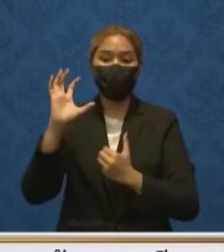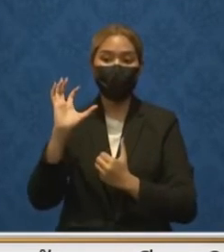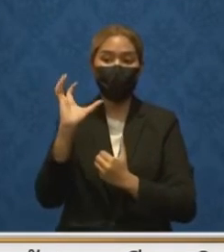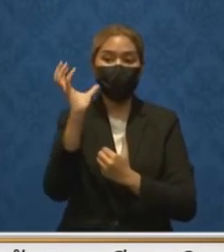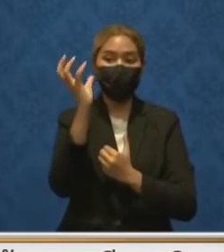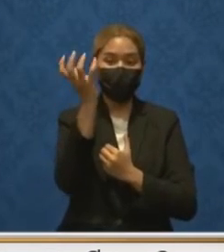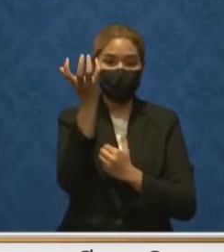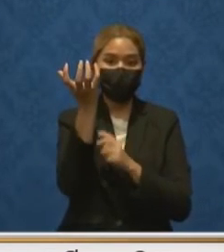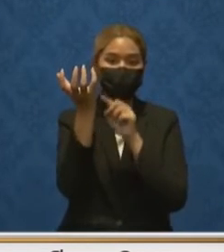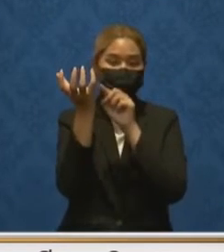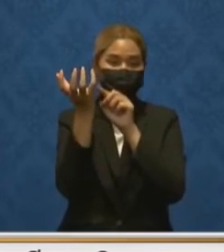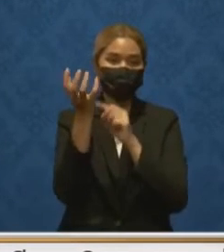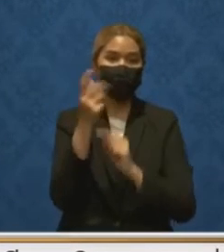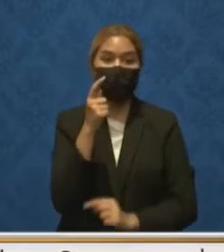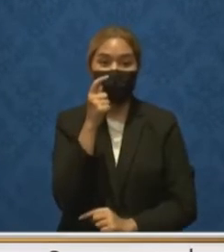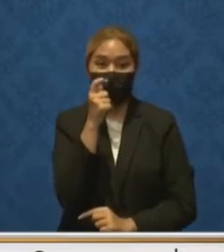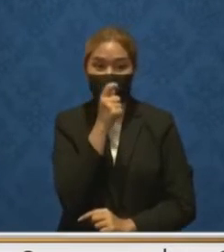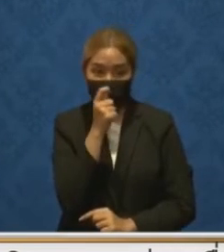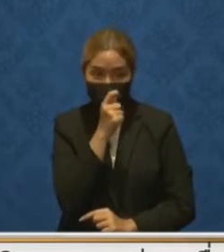อาหารขาดแลน